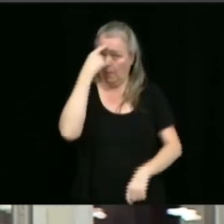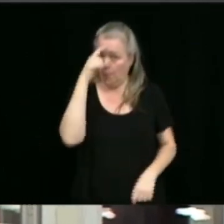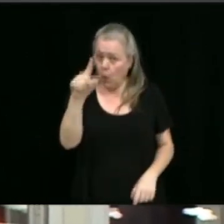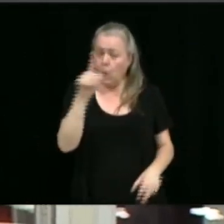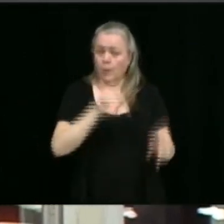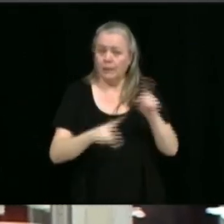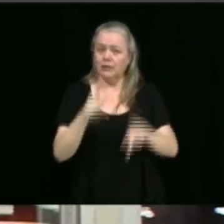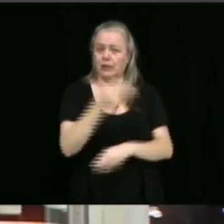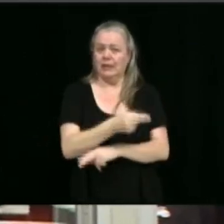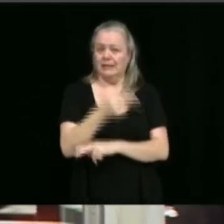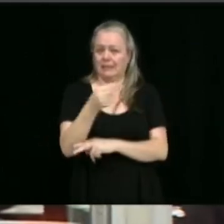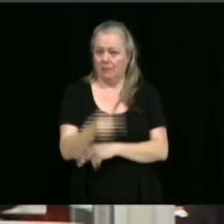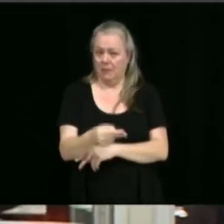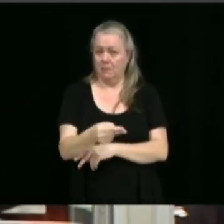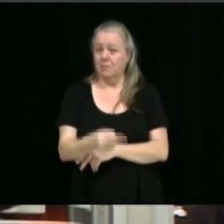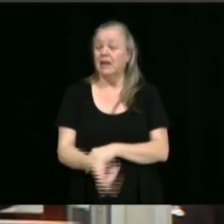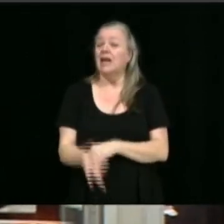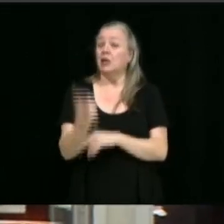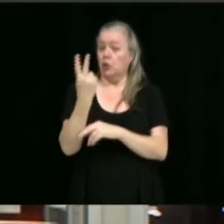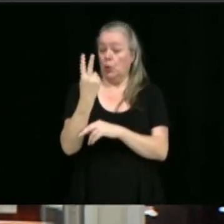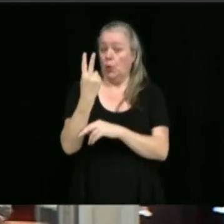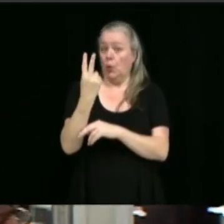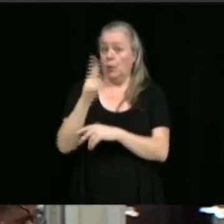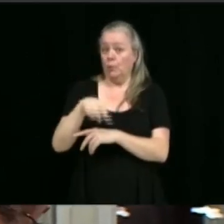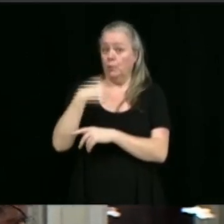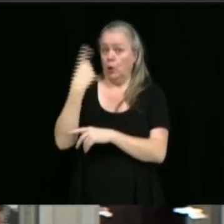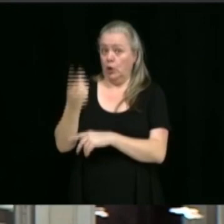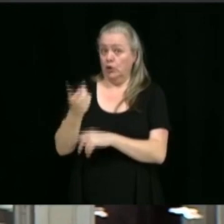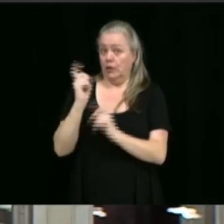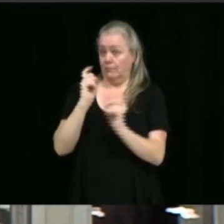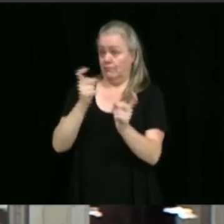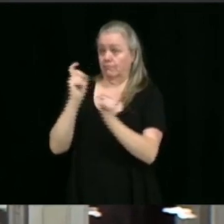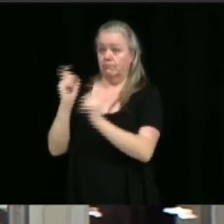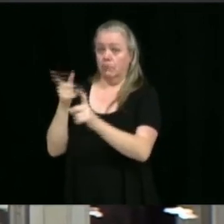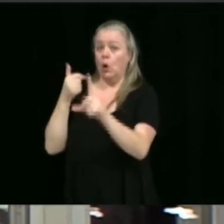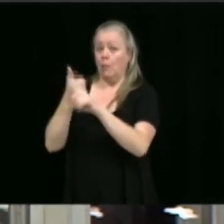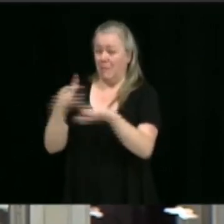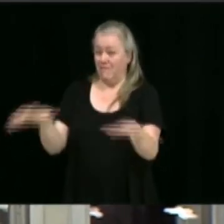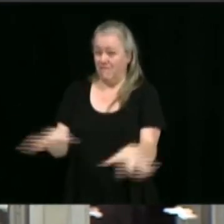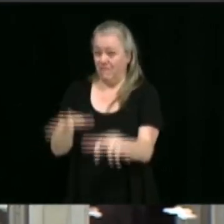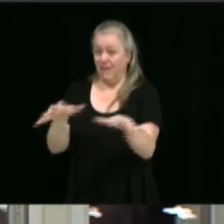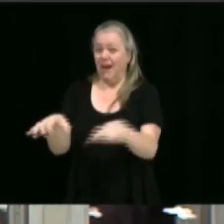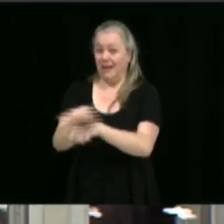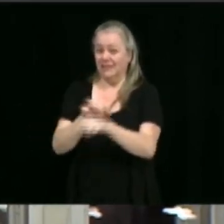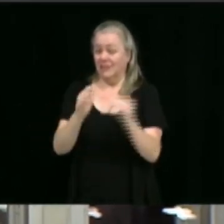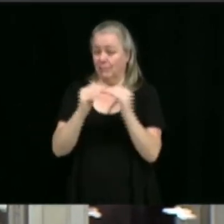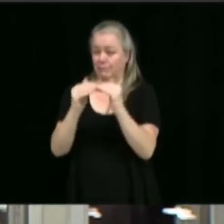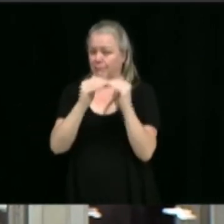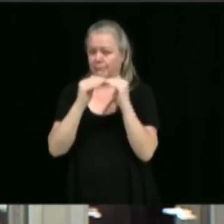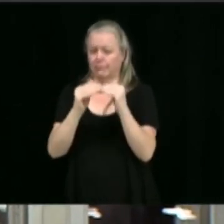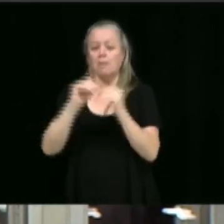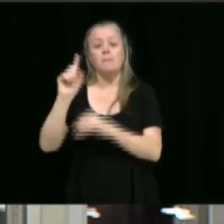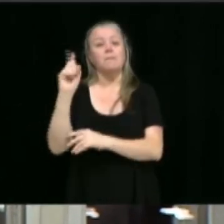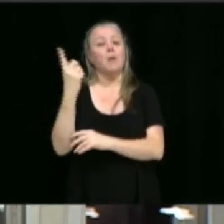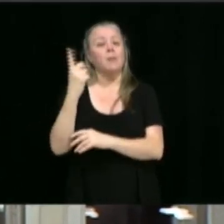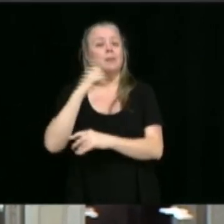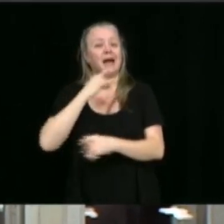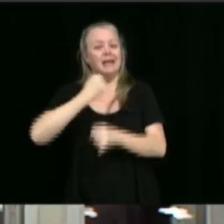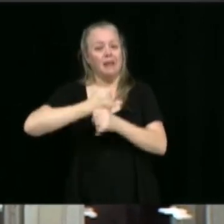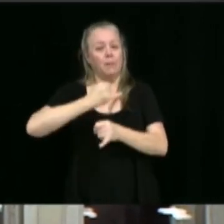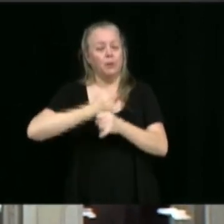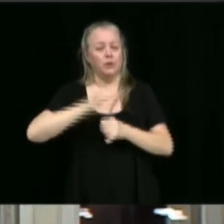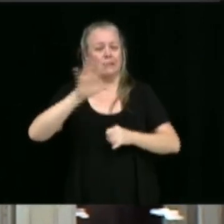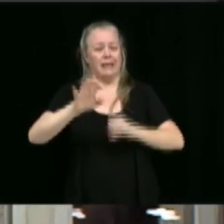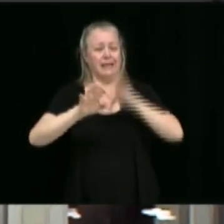qu'ils font des activités inclusives. Tout d'abord, le campus Escalade, pour son engagement exceptionnel envers l'inclusion